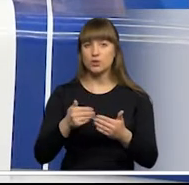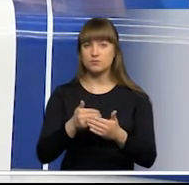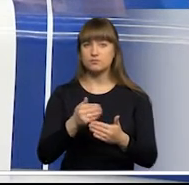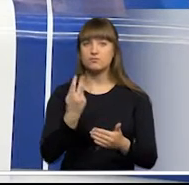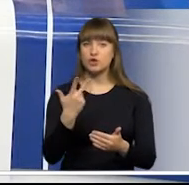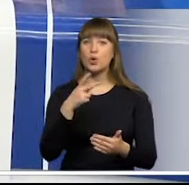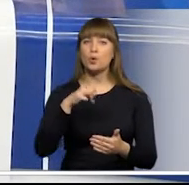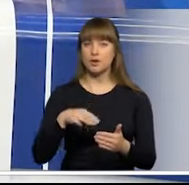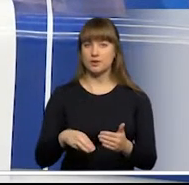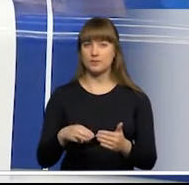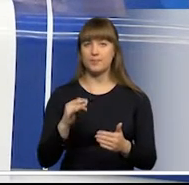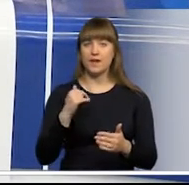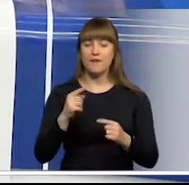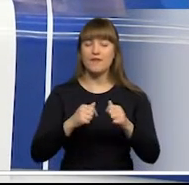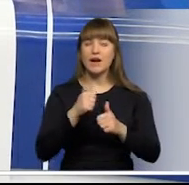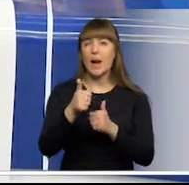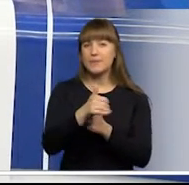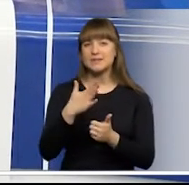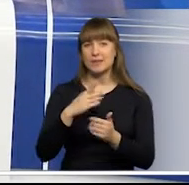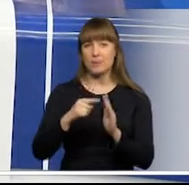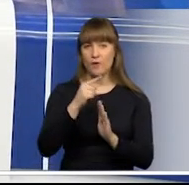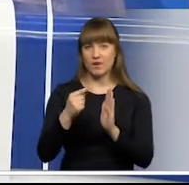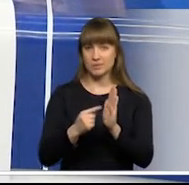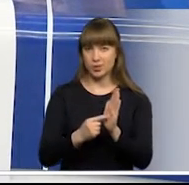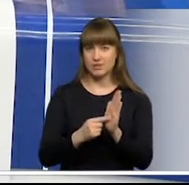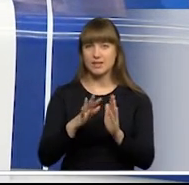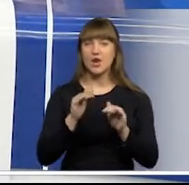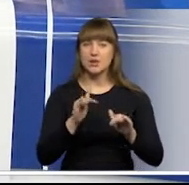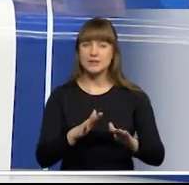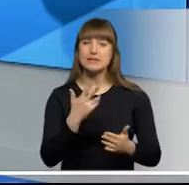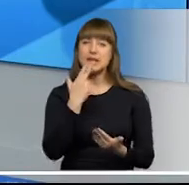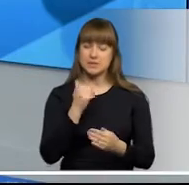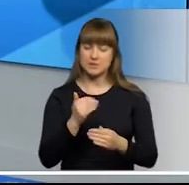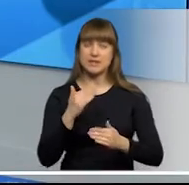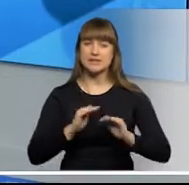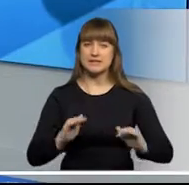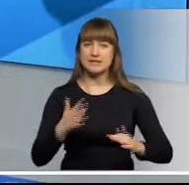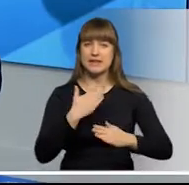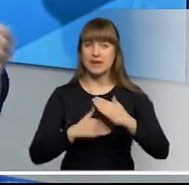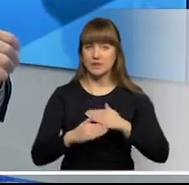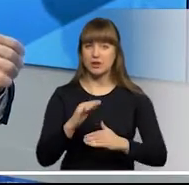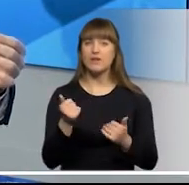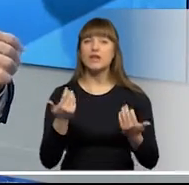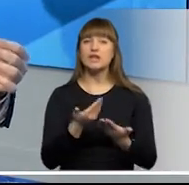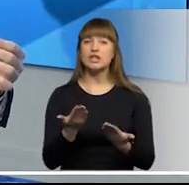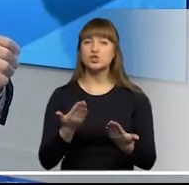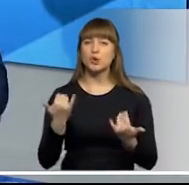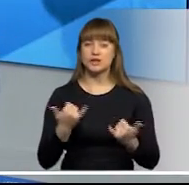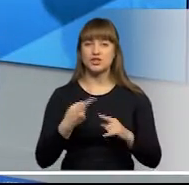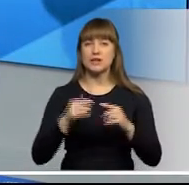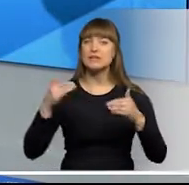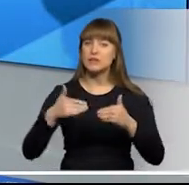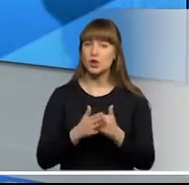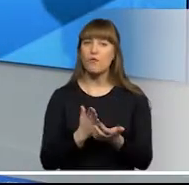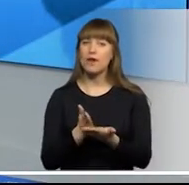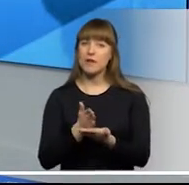как раз-таки следующий вопрос. Он касается как раз-таки адаптации детей-инвалидов. И насколько сейчас это новое, я знаю, направление, насколько